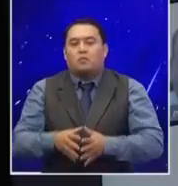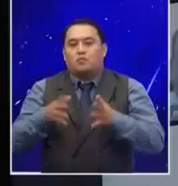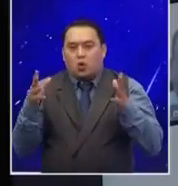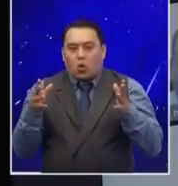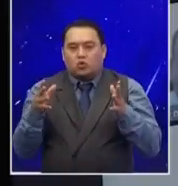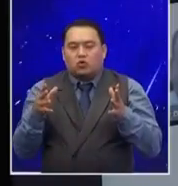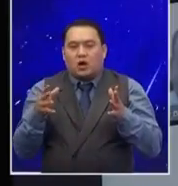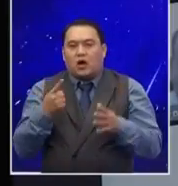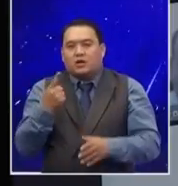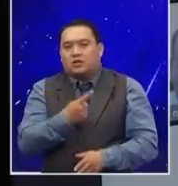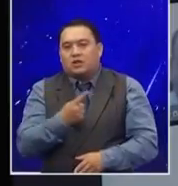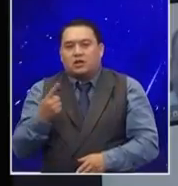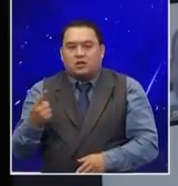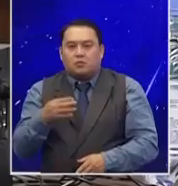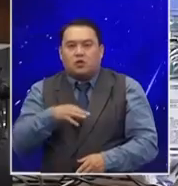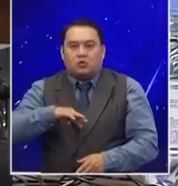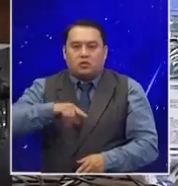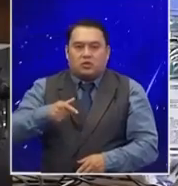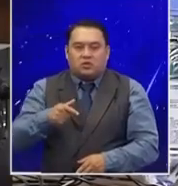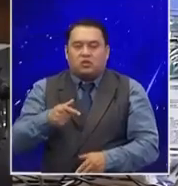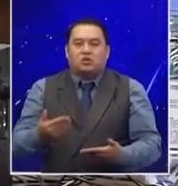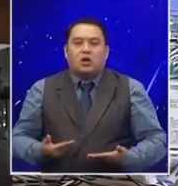в целом 1,1 миллиона жителей или